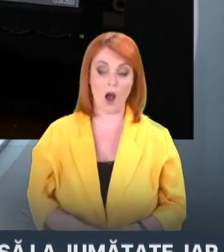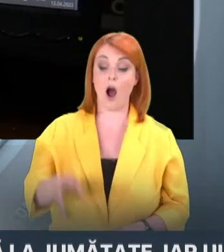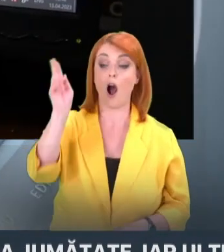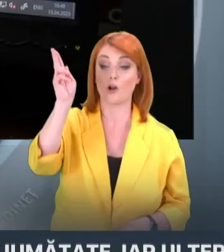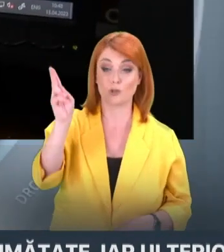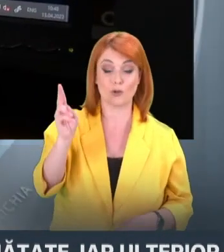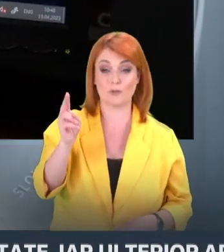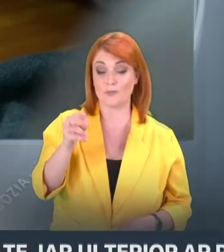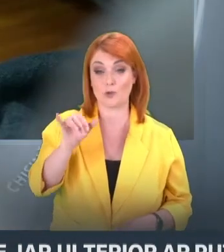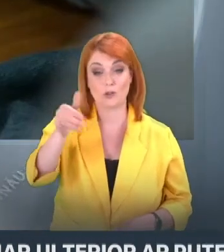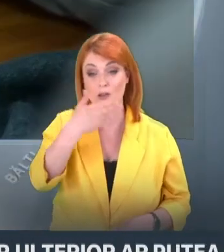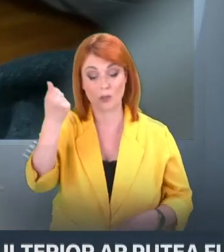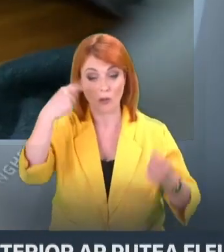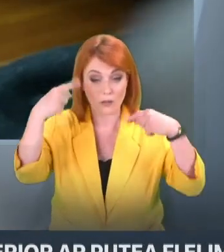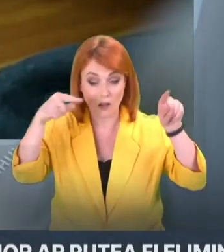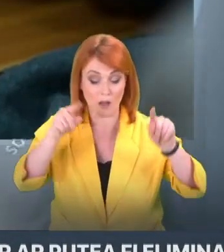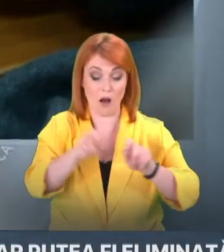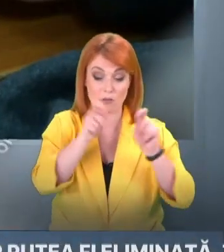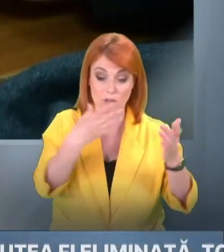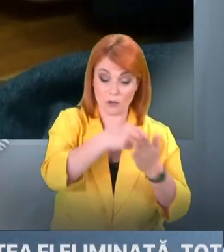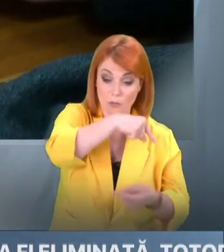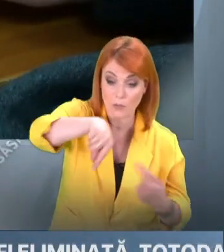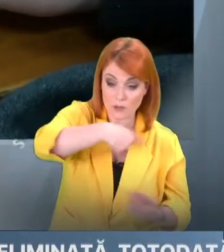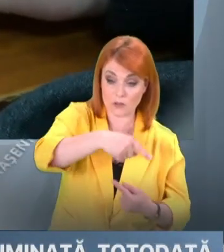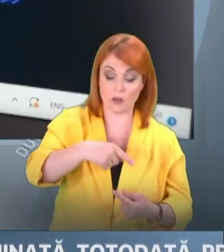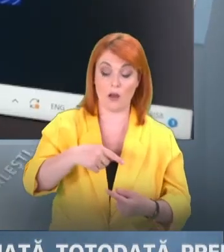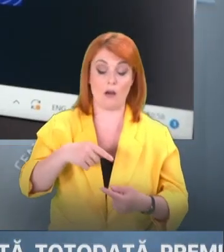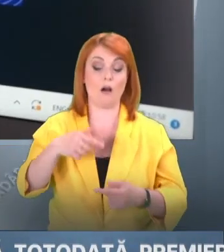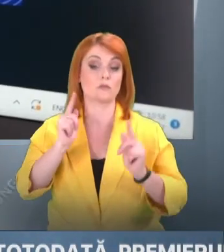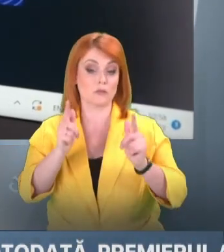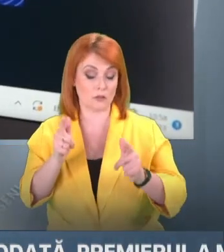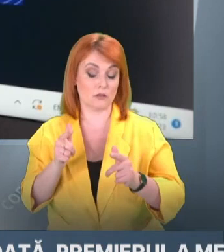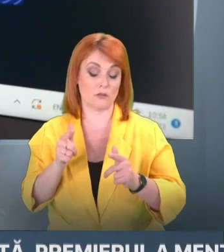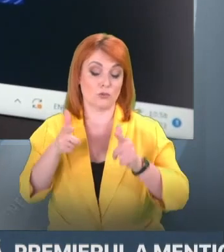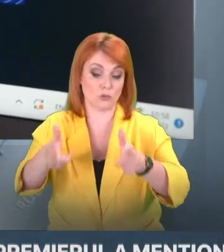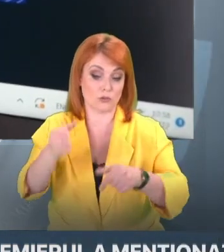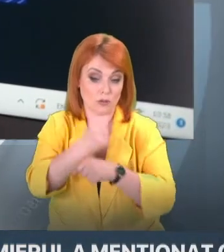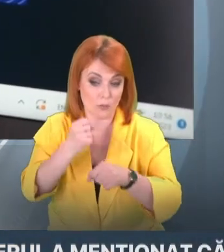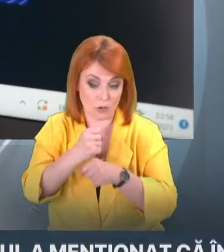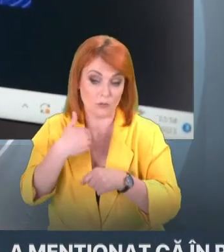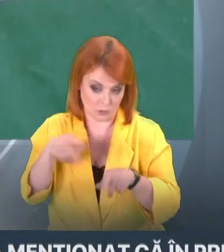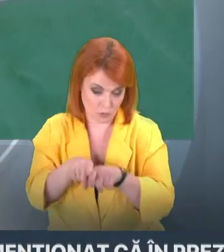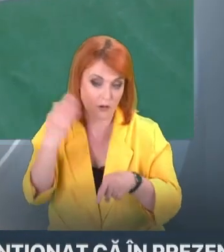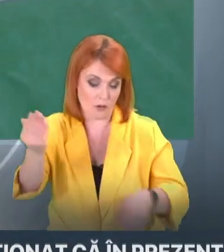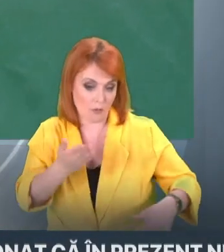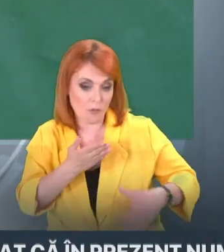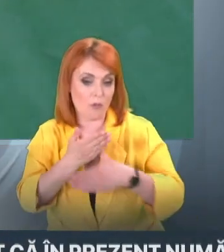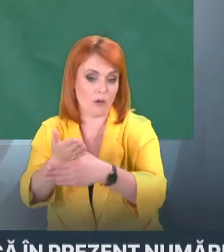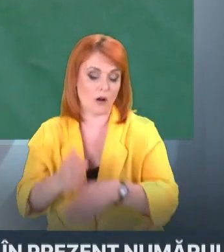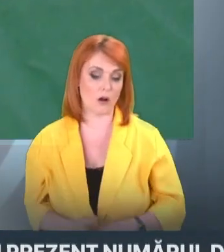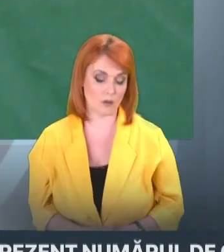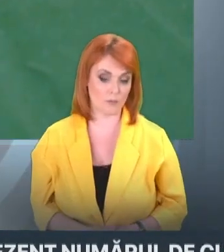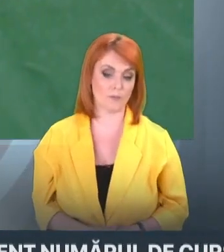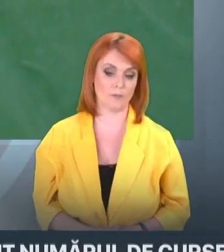punem la dispoziție o curiculă ajustată la necesitatea pieței muncii, așa cum este în cazul dat o pilotare în raionul Soroca,